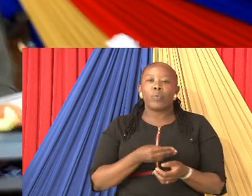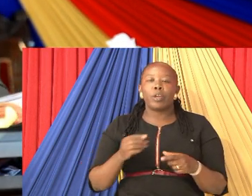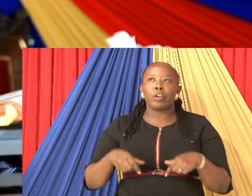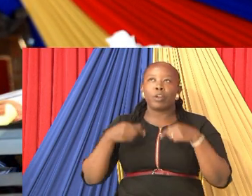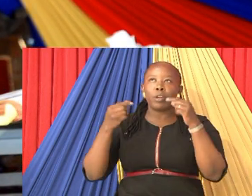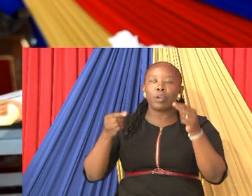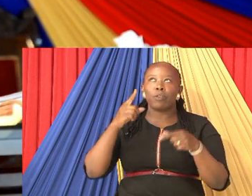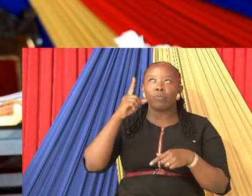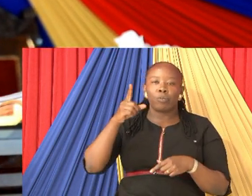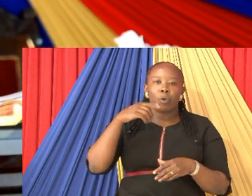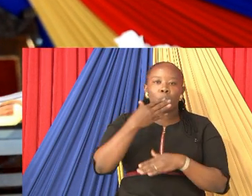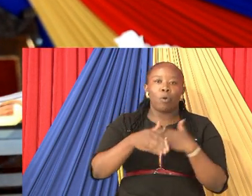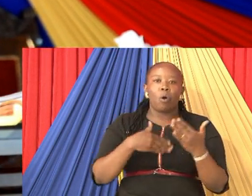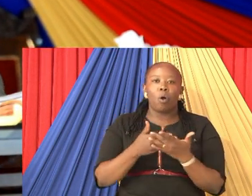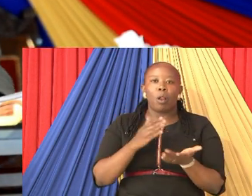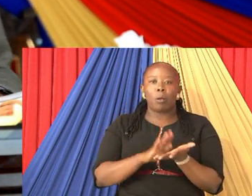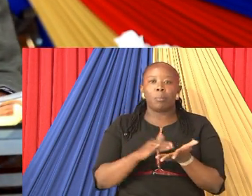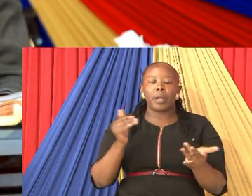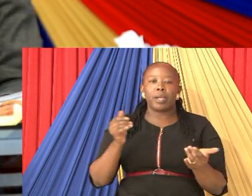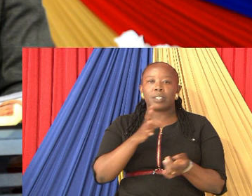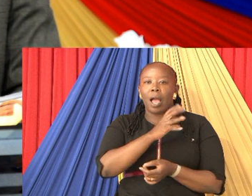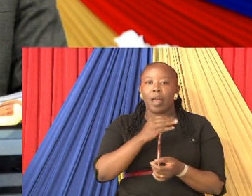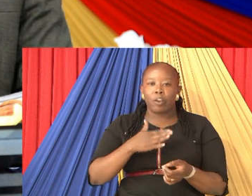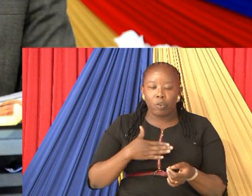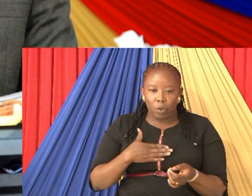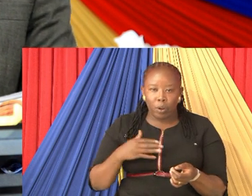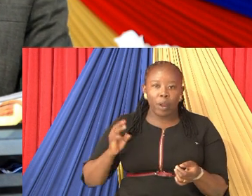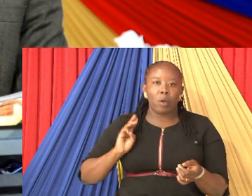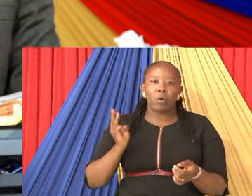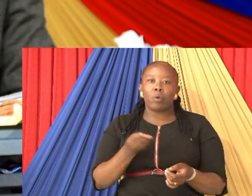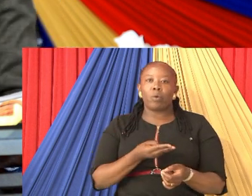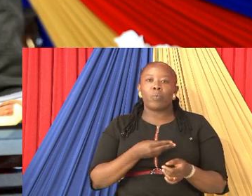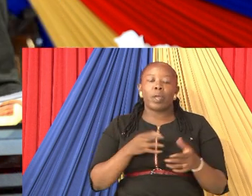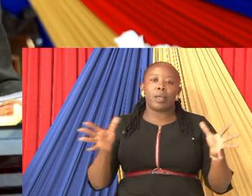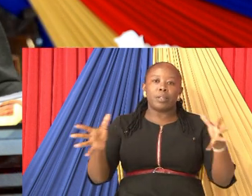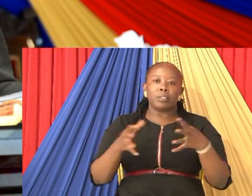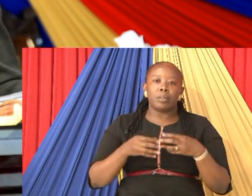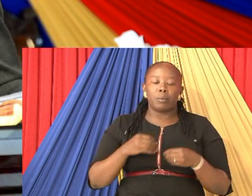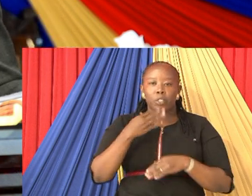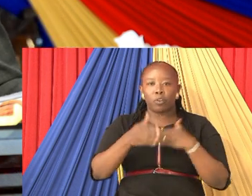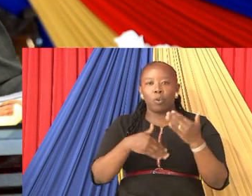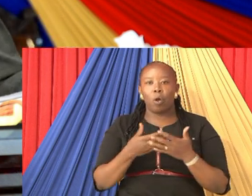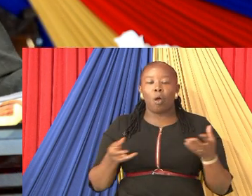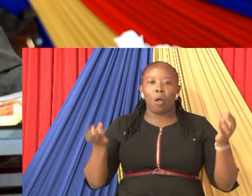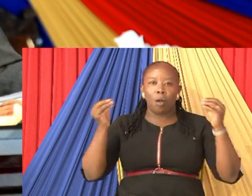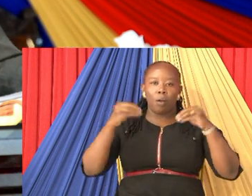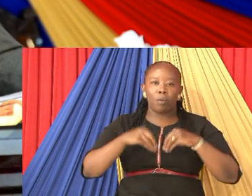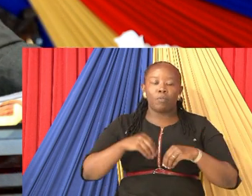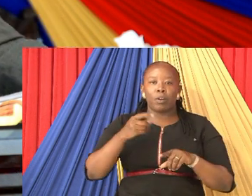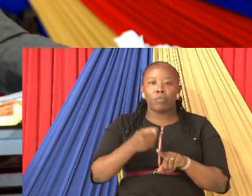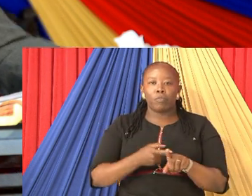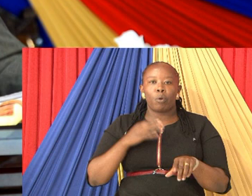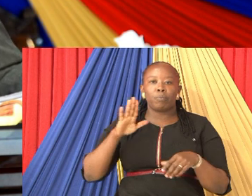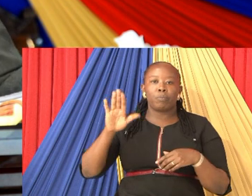honor. Kwa matoleo ya watu wako Bwana, kama kanisa tuyapokea. Na kuomba kwamba Bwana utazidi kuwasaidia